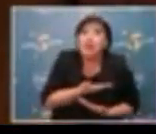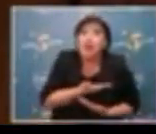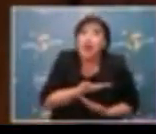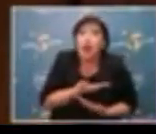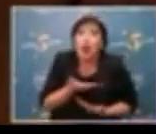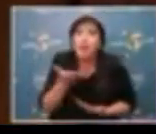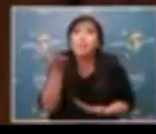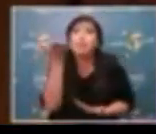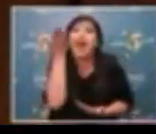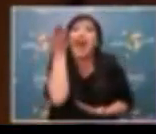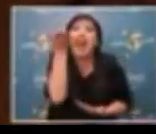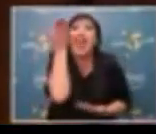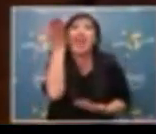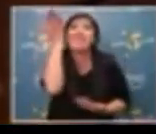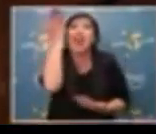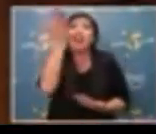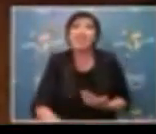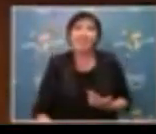Maledetti!